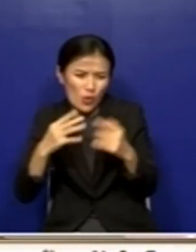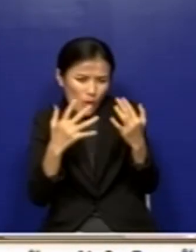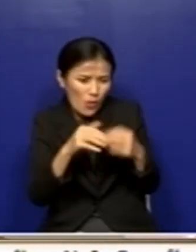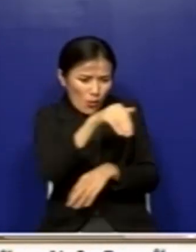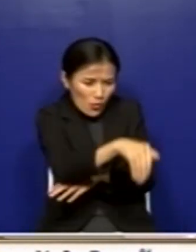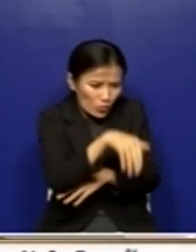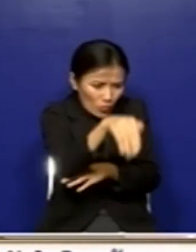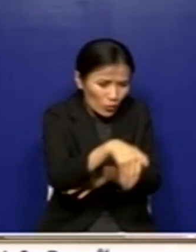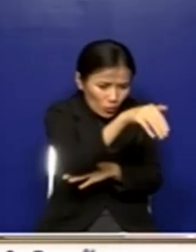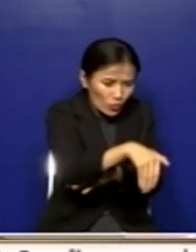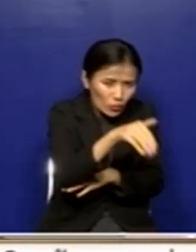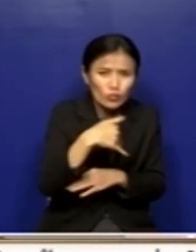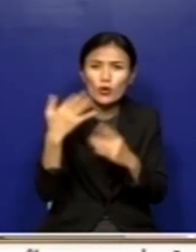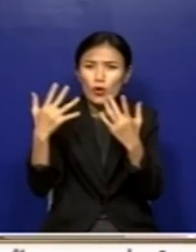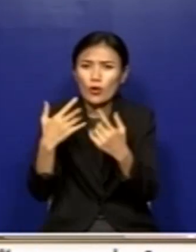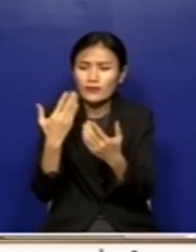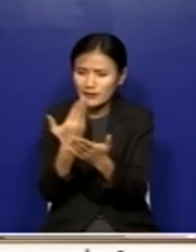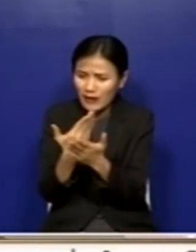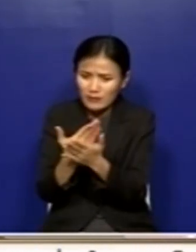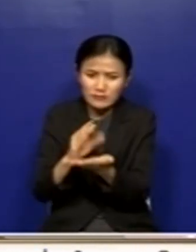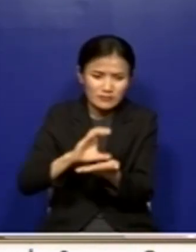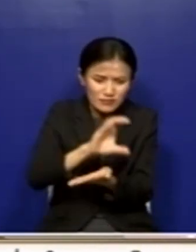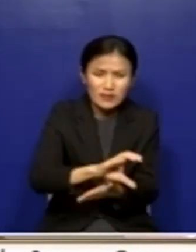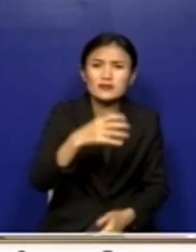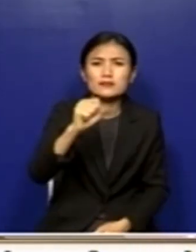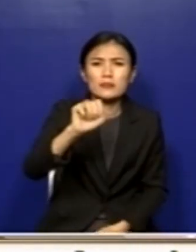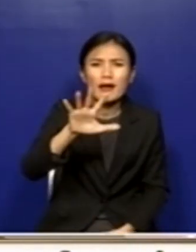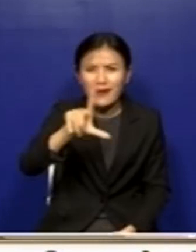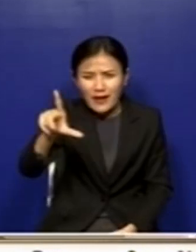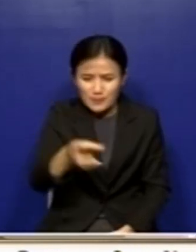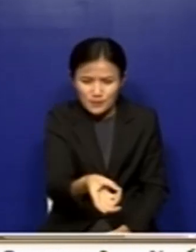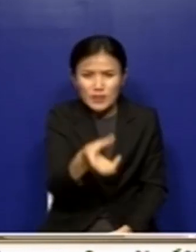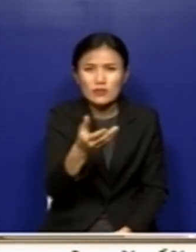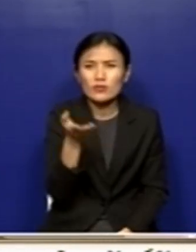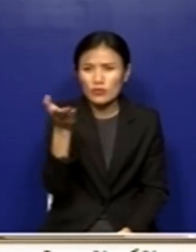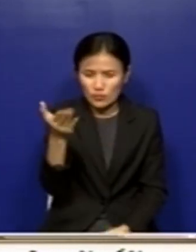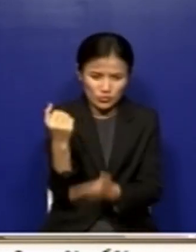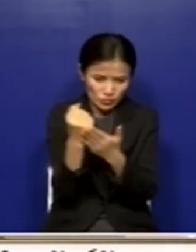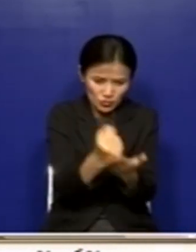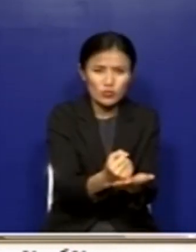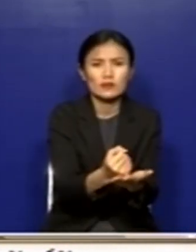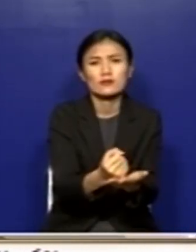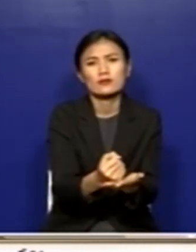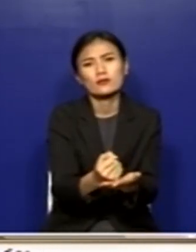อกสักทีใช้งบประมาณไม่มากค่ะ15ล้านเท่านั้นเองเพราะนั้นขอความกรุณาท่านรัฐมนตรีว่าการ